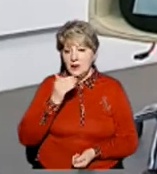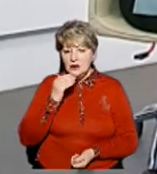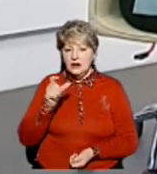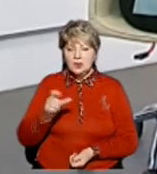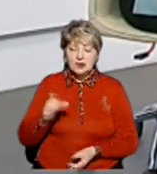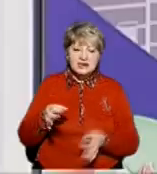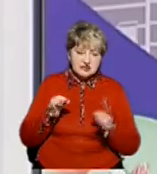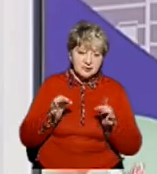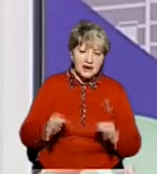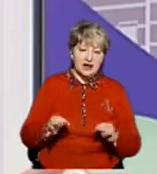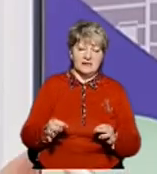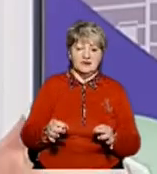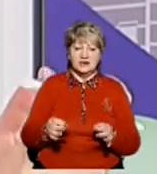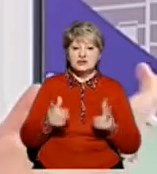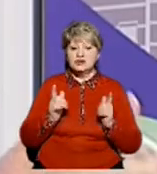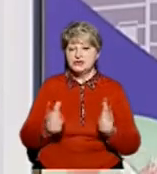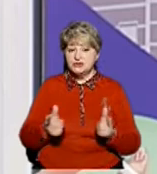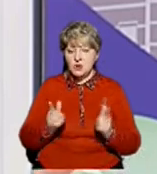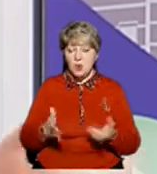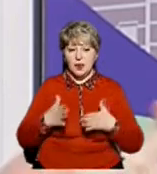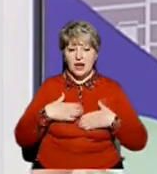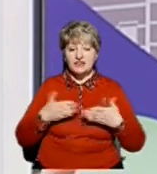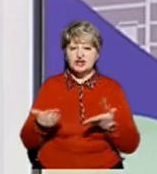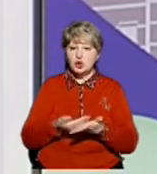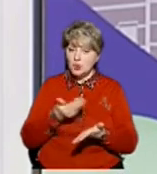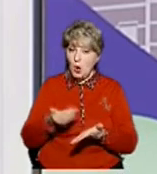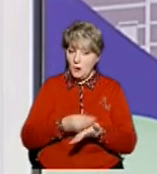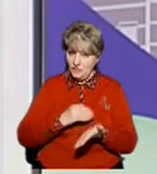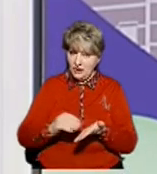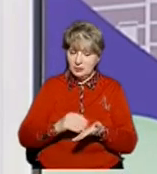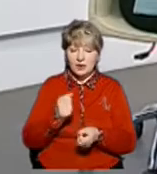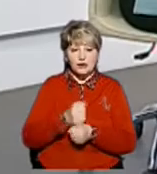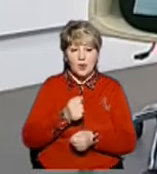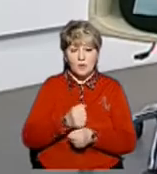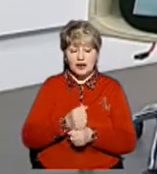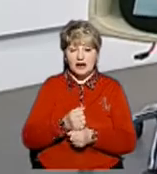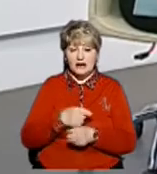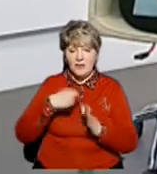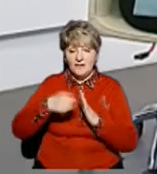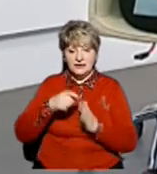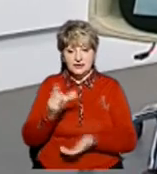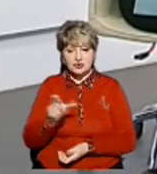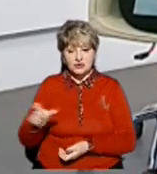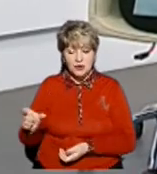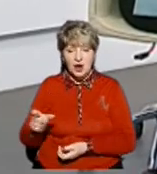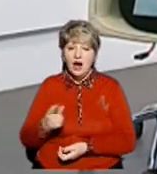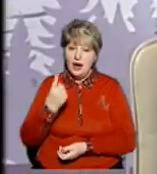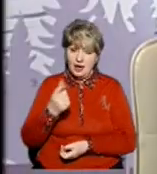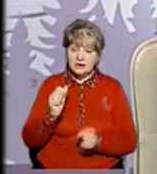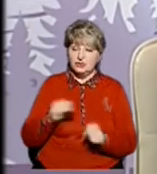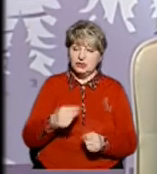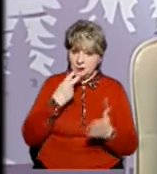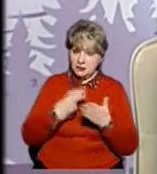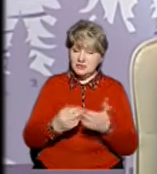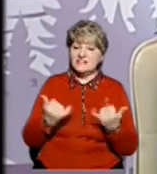людей справді відкритих до цього. Наші новини також робили про це сюжети. І, зокрема, один із сюжетів можете